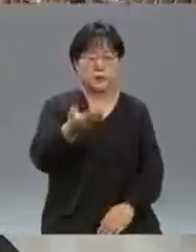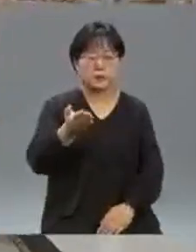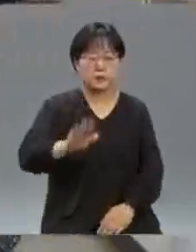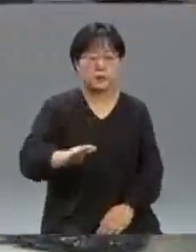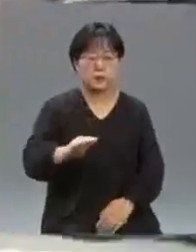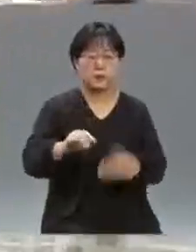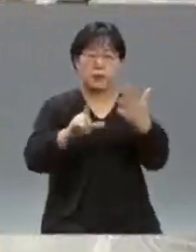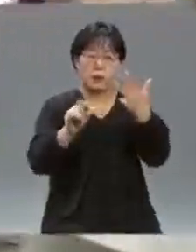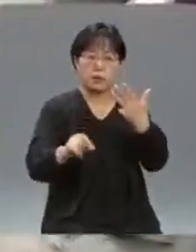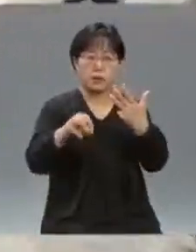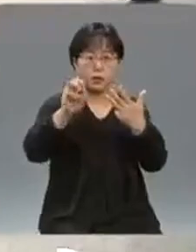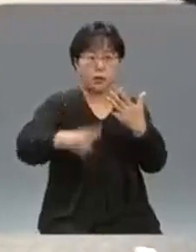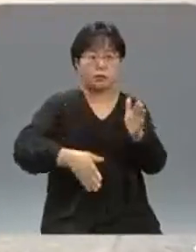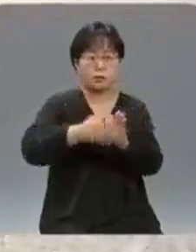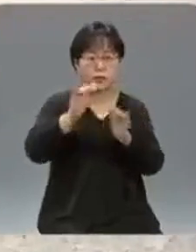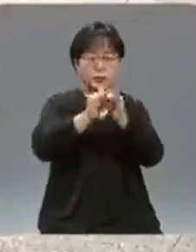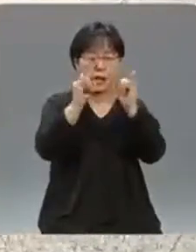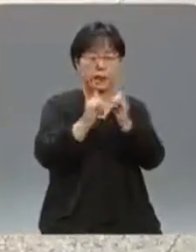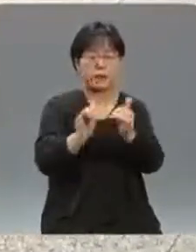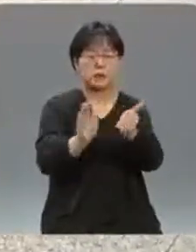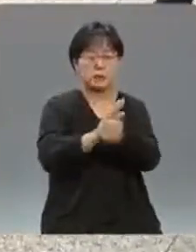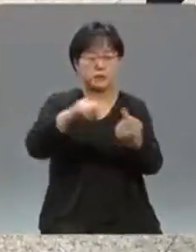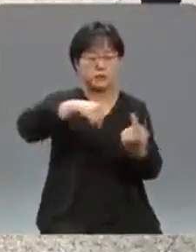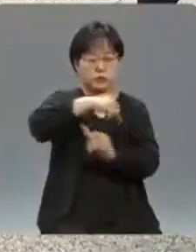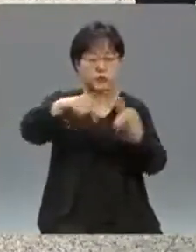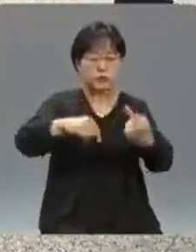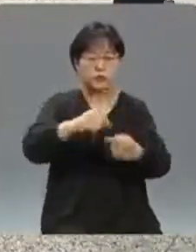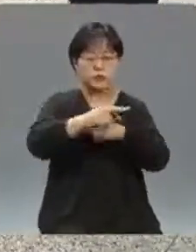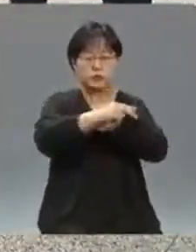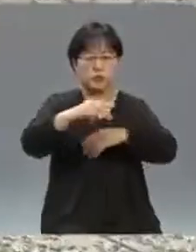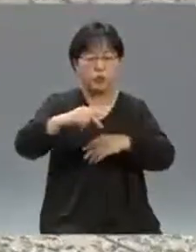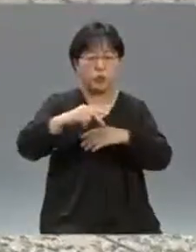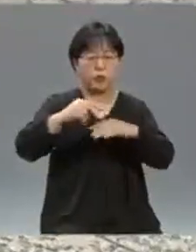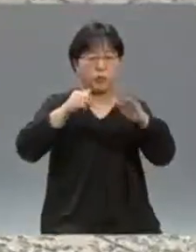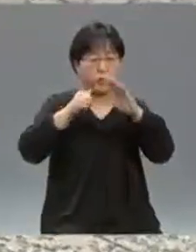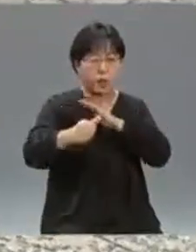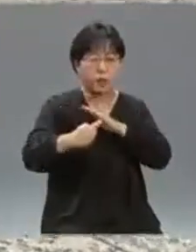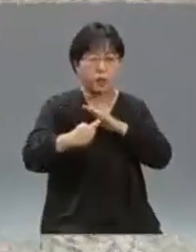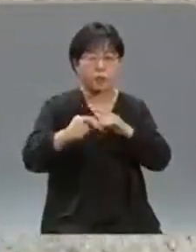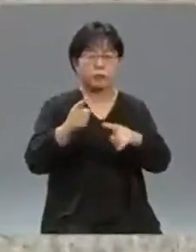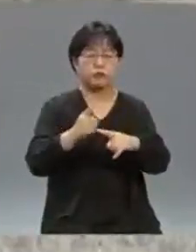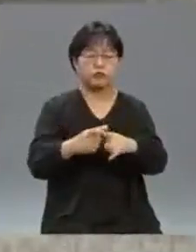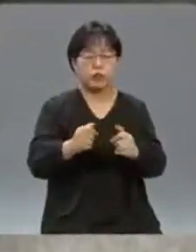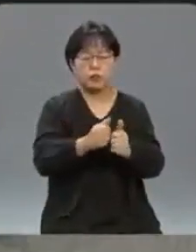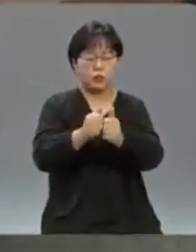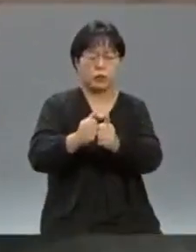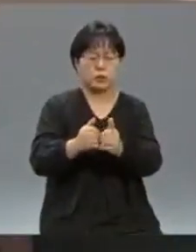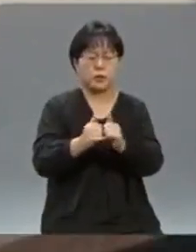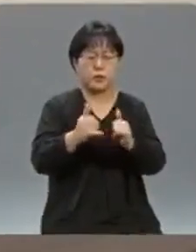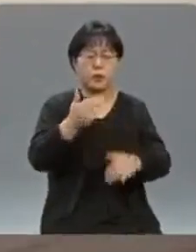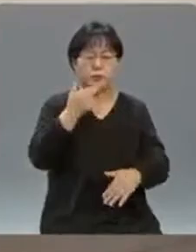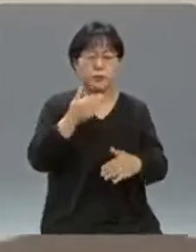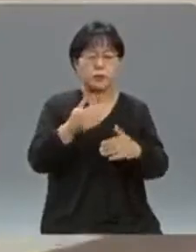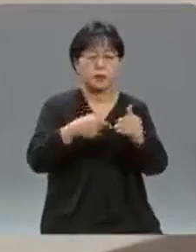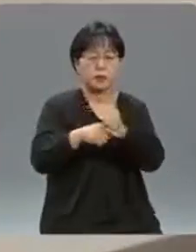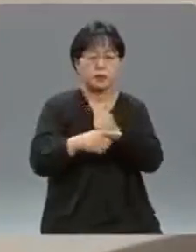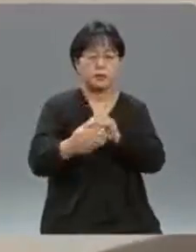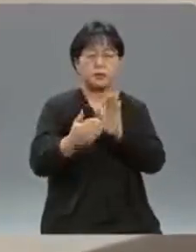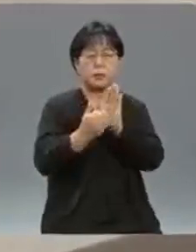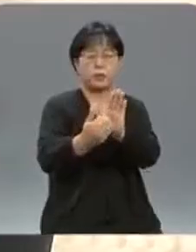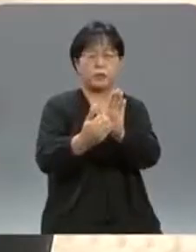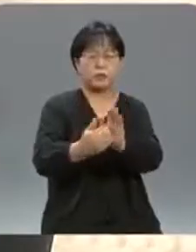그런데 지난 8월 광주시 사회서비스원이 운영하는 수영장을 이용하려다 동성 동행인이 없다는 이유로 입장을